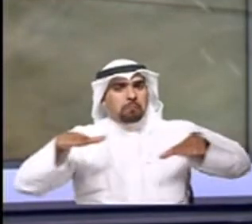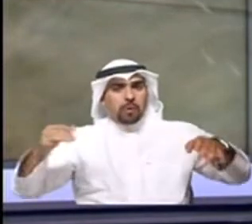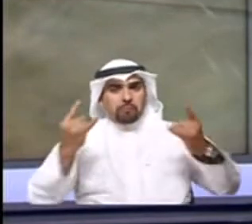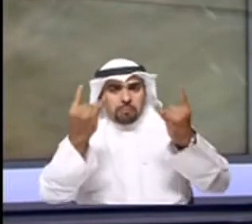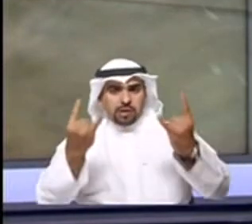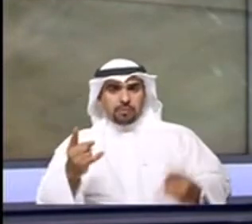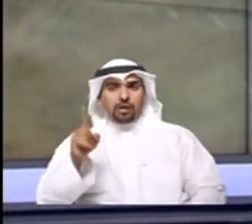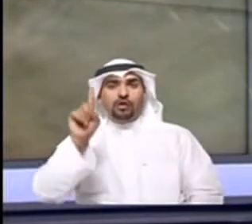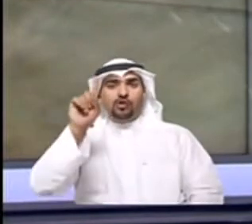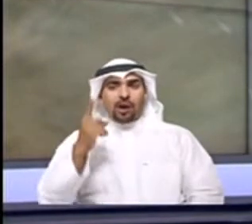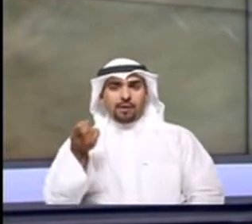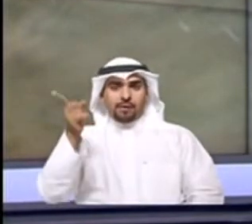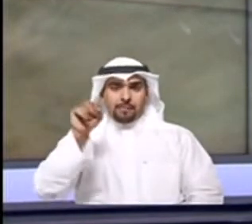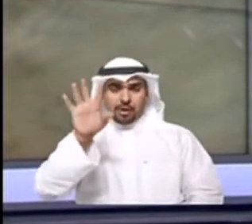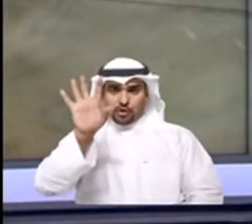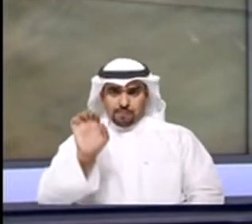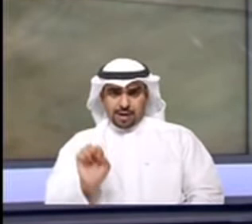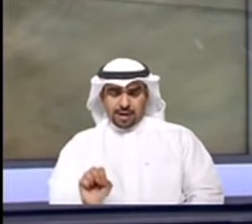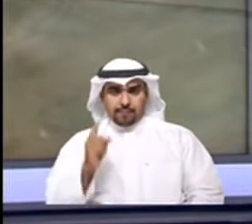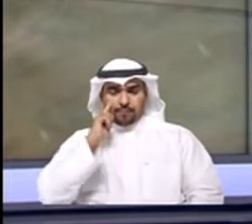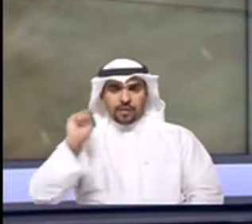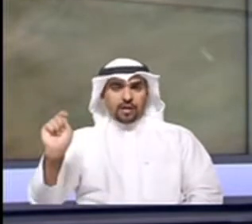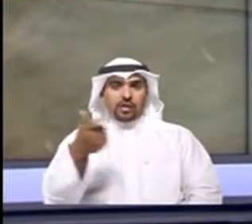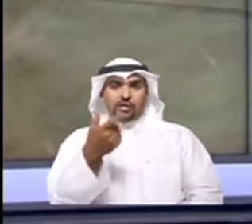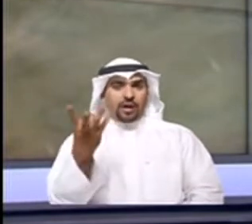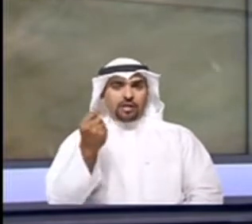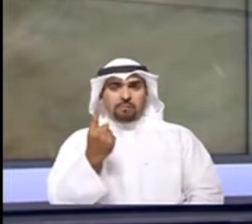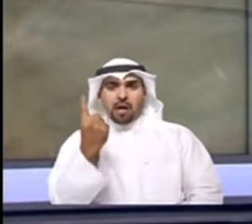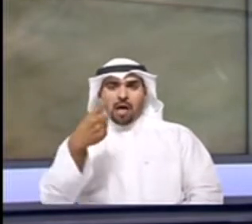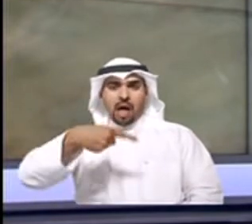مستقره بشكل كامل باذن الله، وسرعتها راح تتراوح طبعا الرياح ما بين